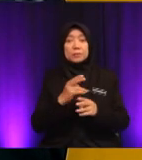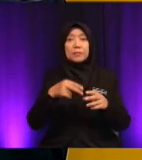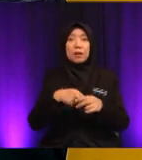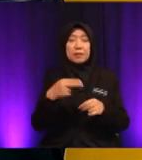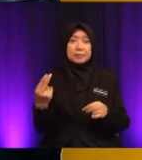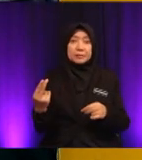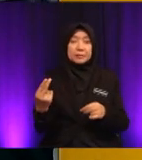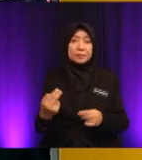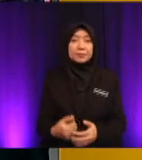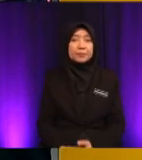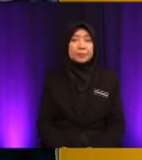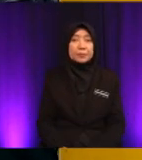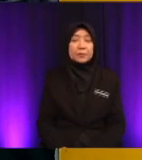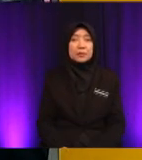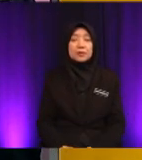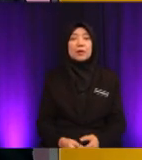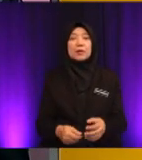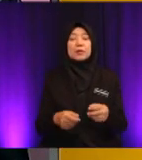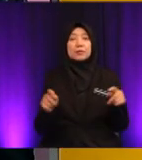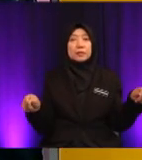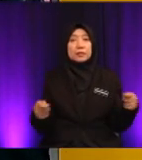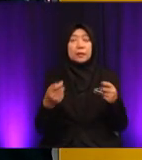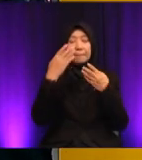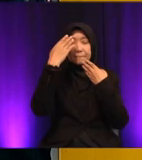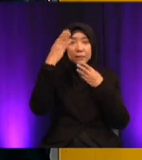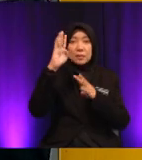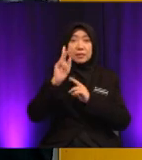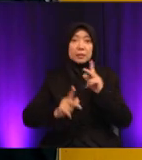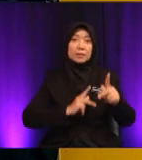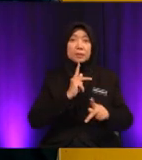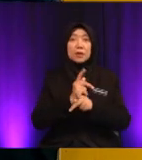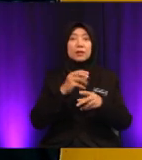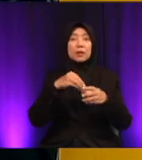yaitu tidak balas kimia yang dalam binatang tersebut